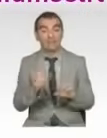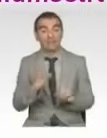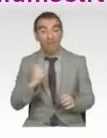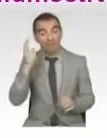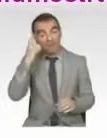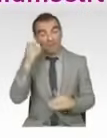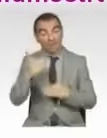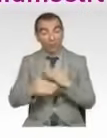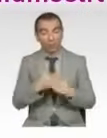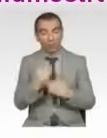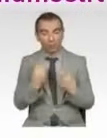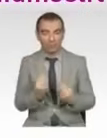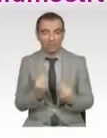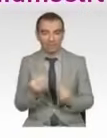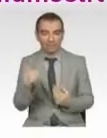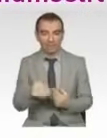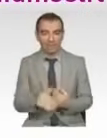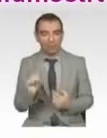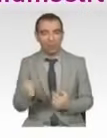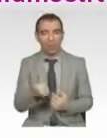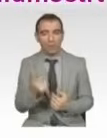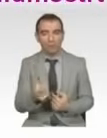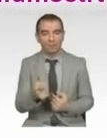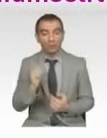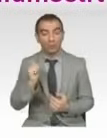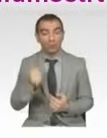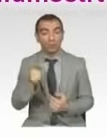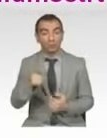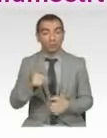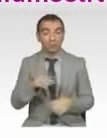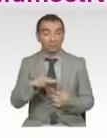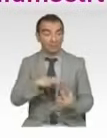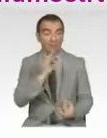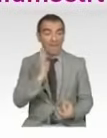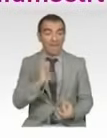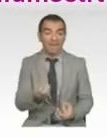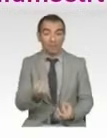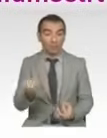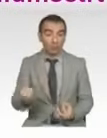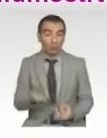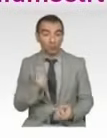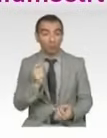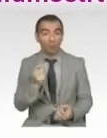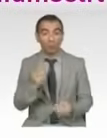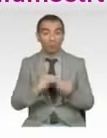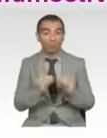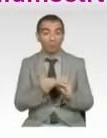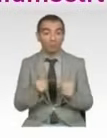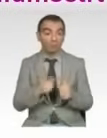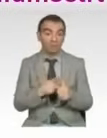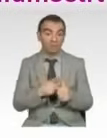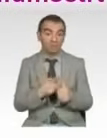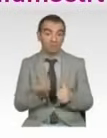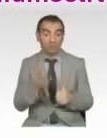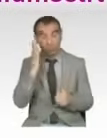Beyin yorgunluğunda çok önemli. Günümüzde insanların en çok zorlandığı problemlerden bir